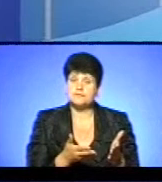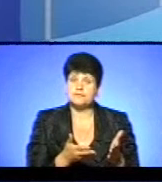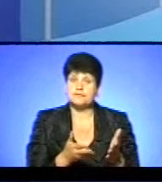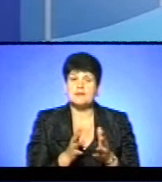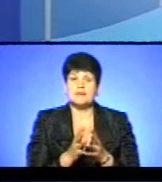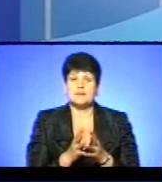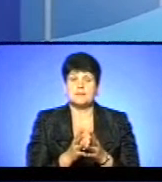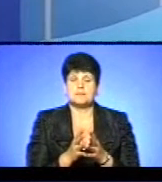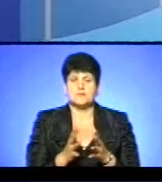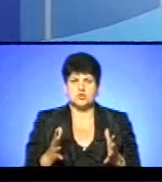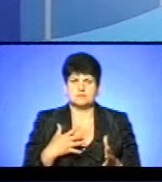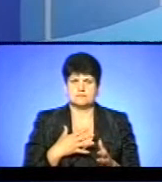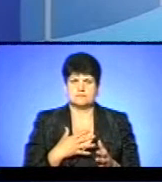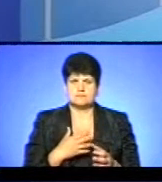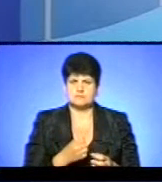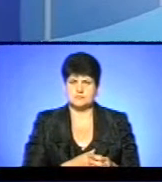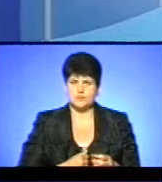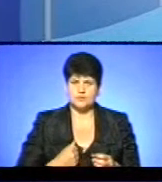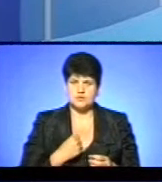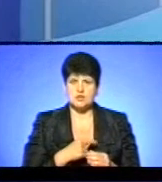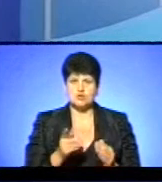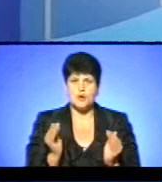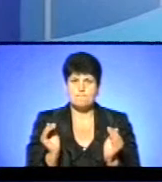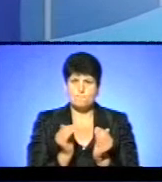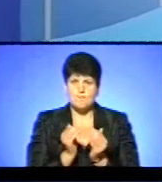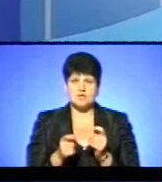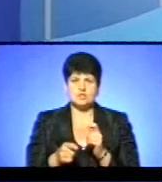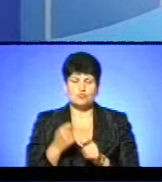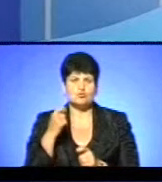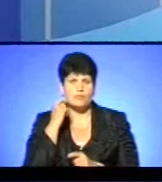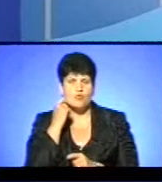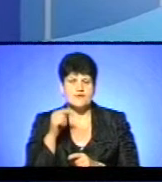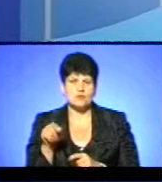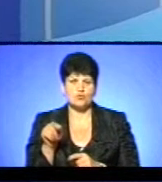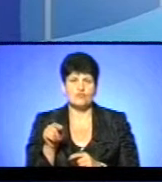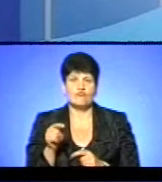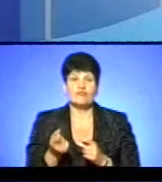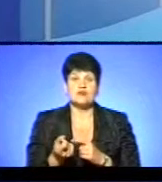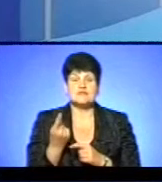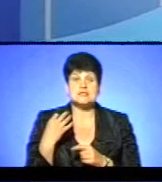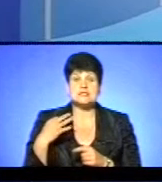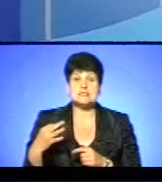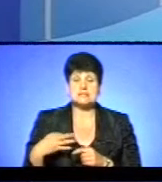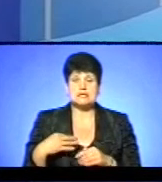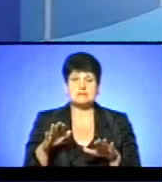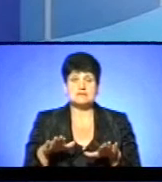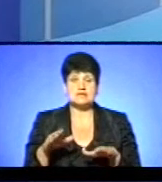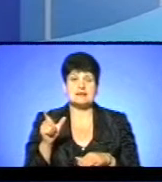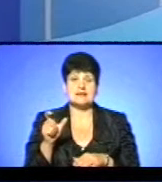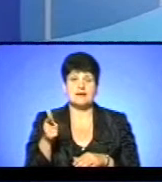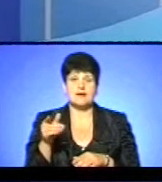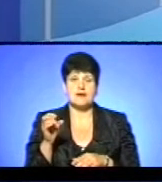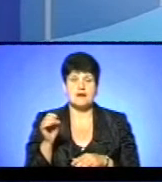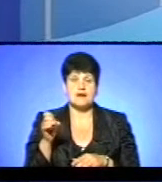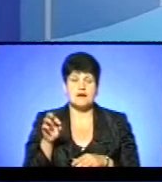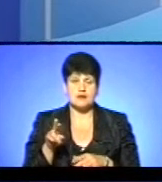найбільше заїло, бо менший порушник, віку менший, як виявився син місцевого єгеря, який мав би